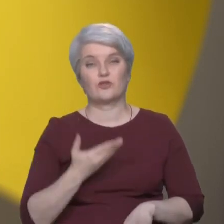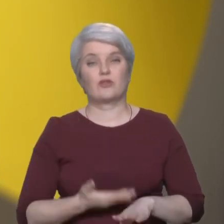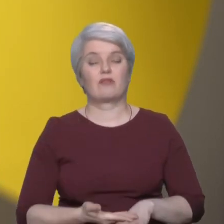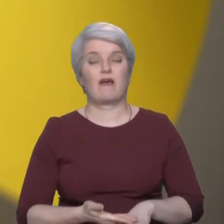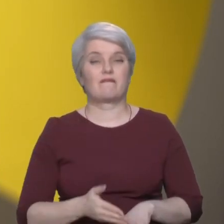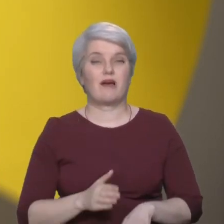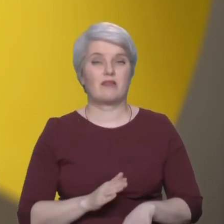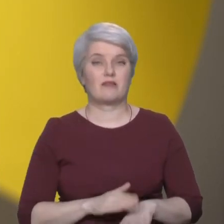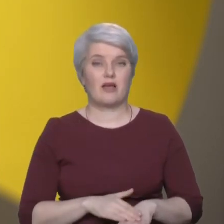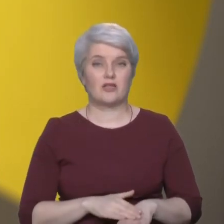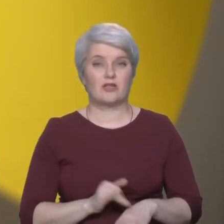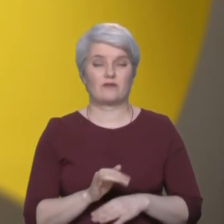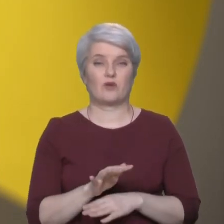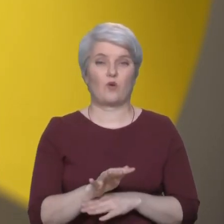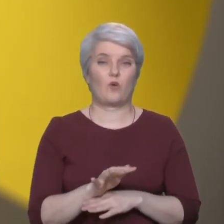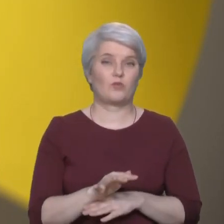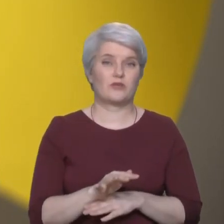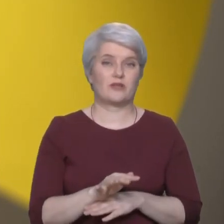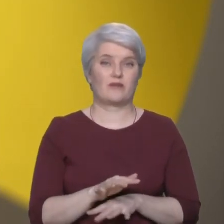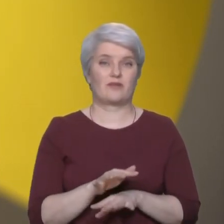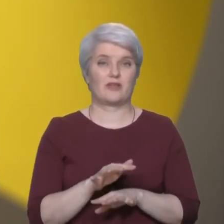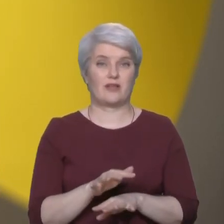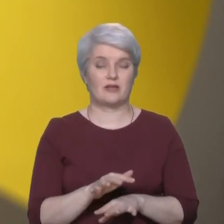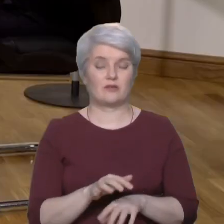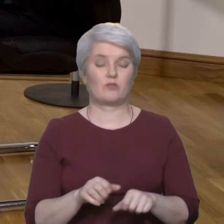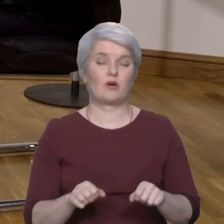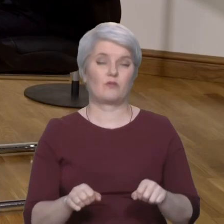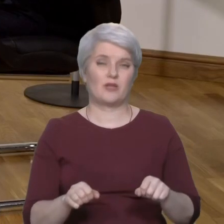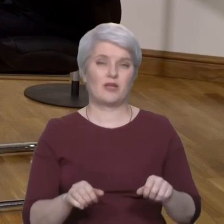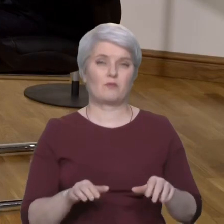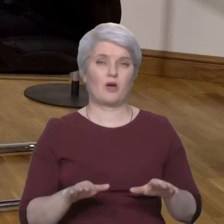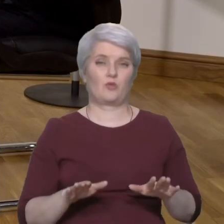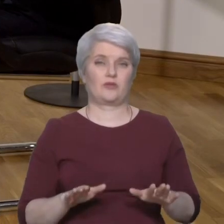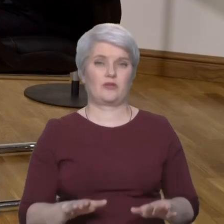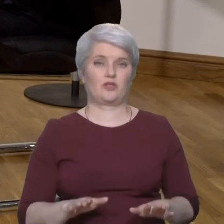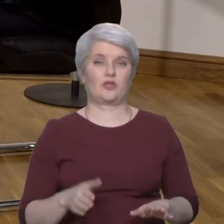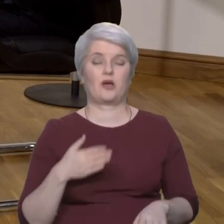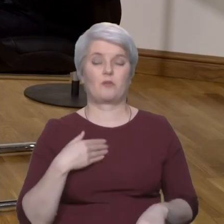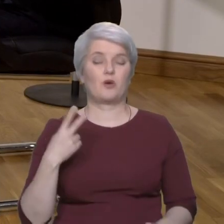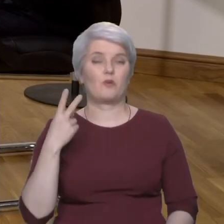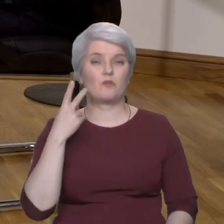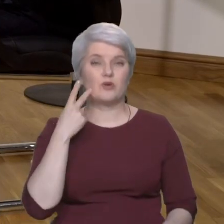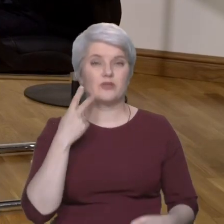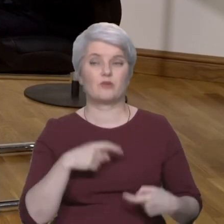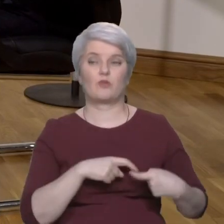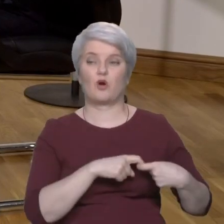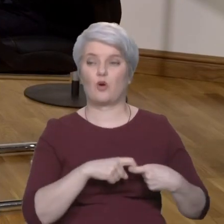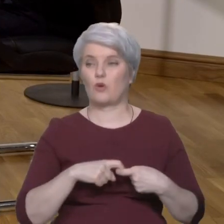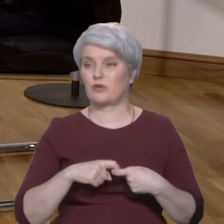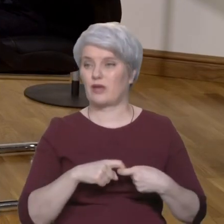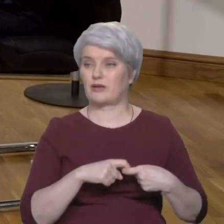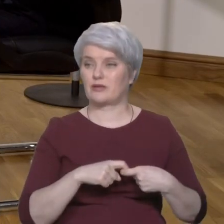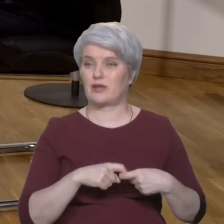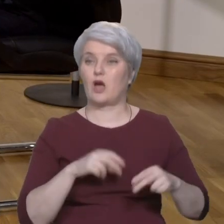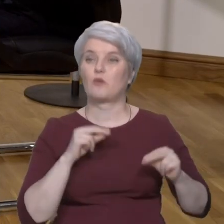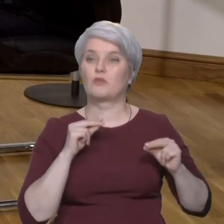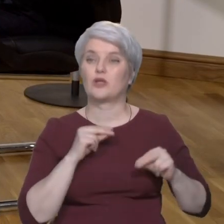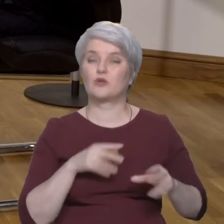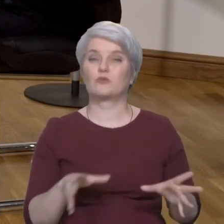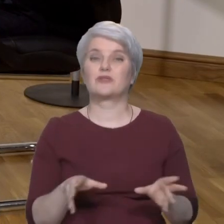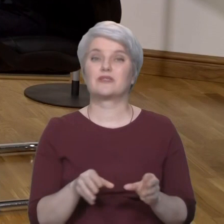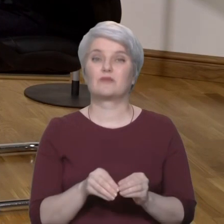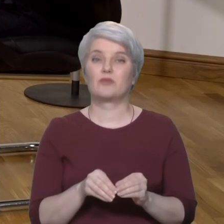обстрілів, наступу і так далі, приймаються відповідні рішення. Тому що ми в постійному контакті і працюємо спільно